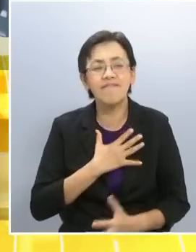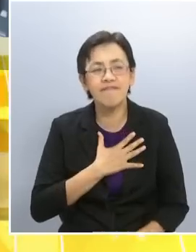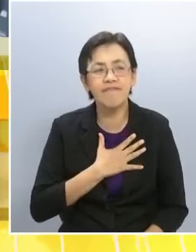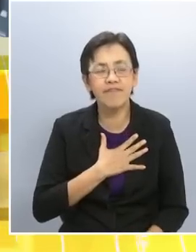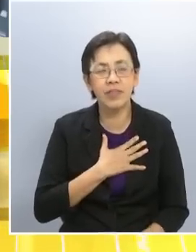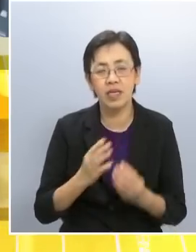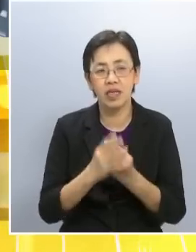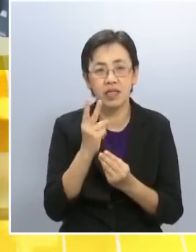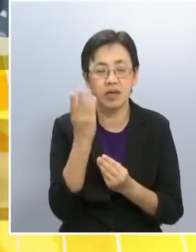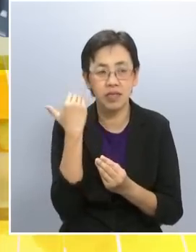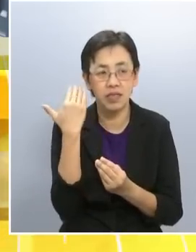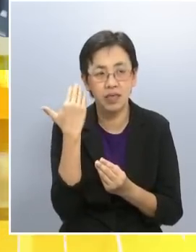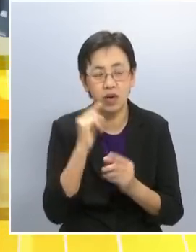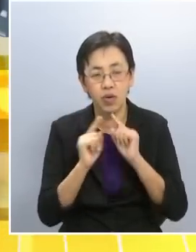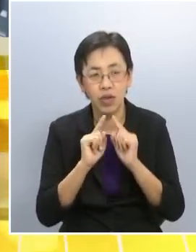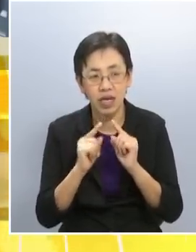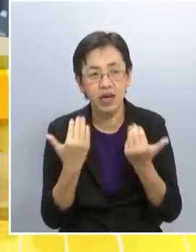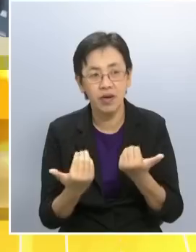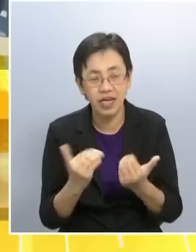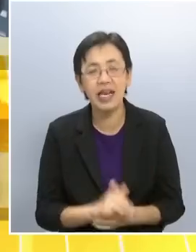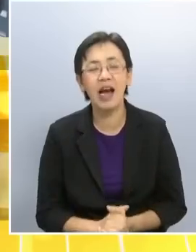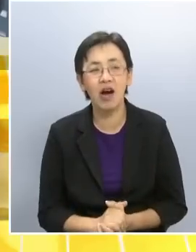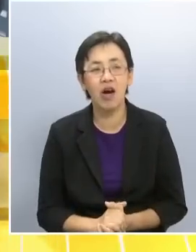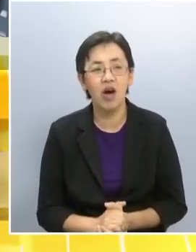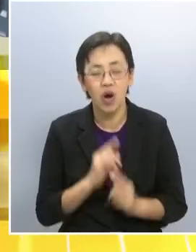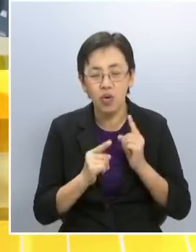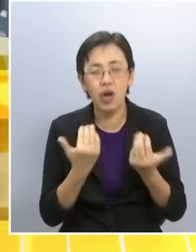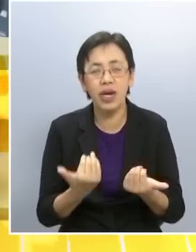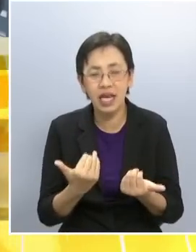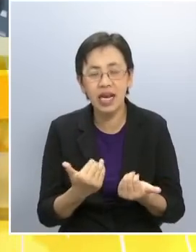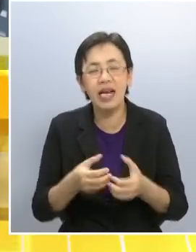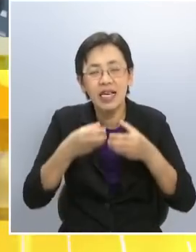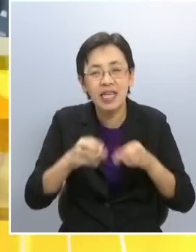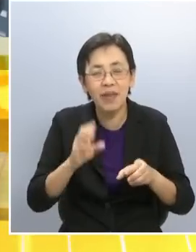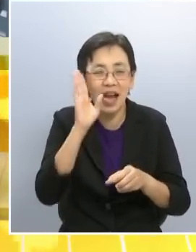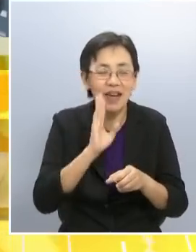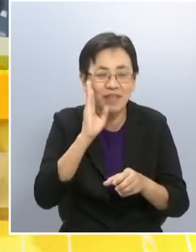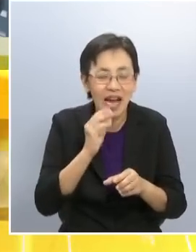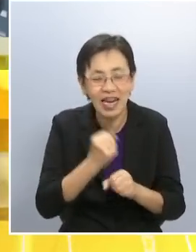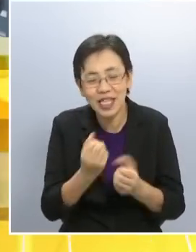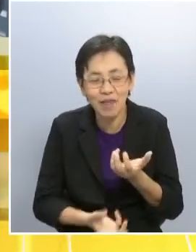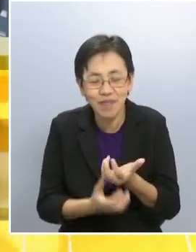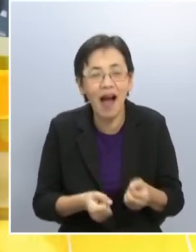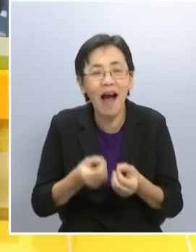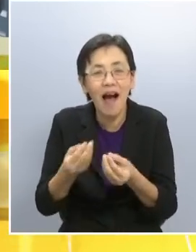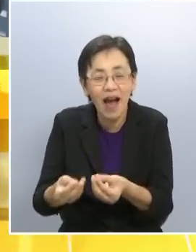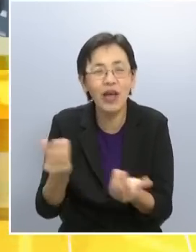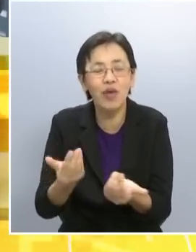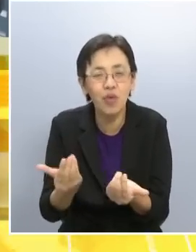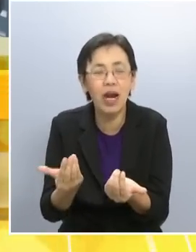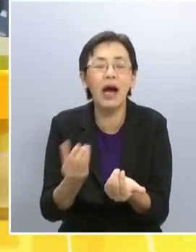าทิตย์ที่แล้วอ่ะบอกว่าวันนี้เดี๋ยวจะทำไข่พะโล้ให้กิน วันนี ้แต่ยังไม่ได้ทำใช ่ท่านผู้ช